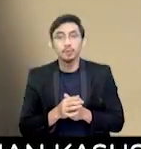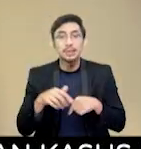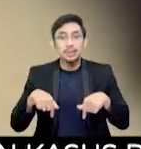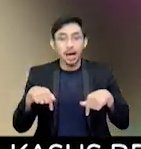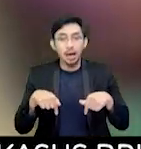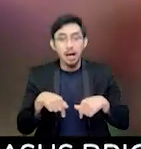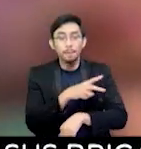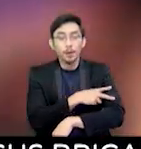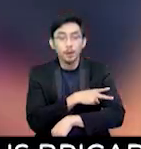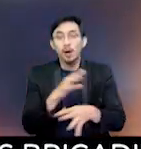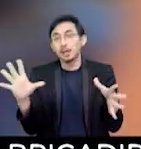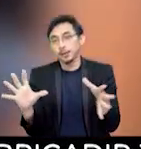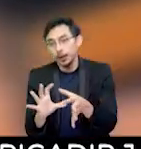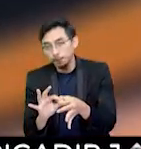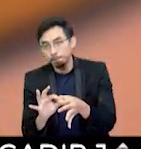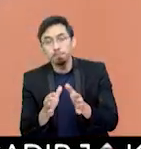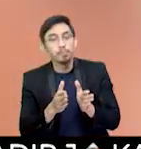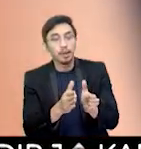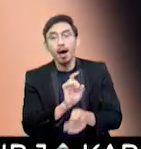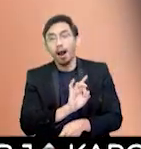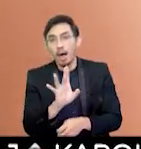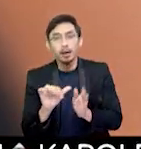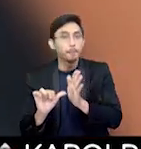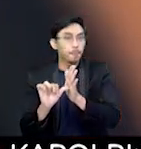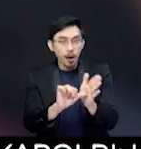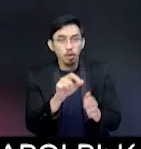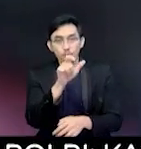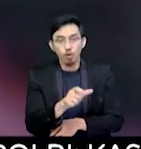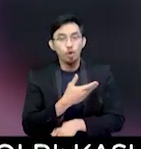Dari Parepare, Sulawesi Selatan, Erwin Eka Pratama, iNews, melaporkan.